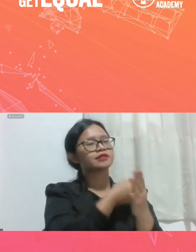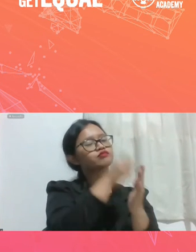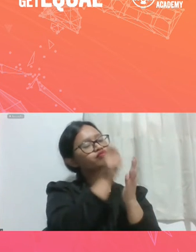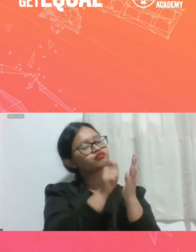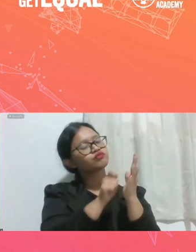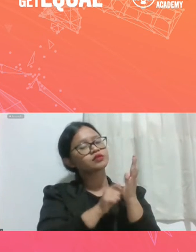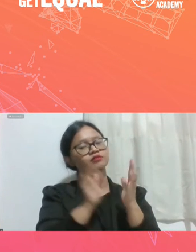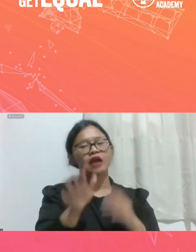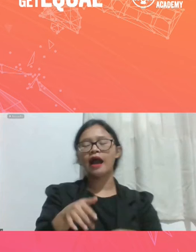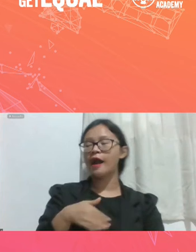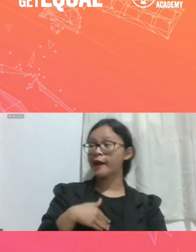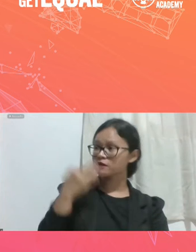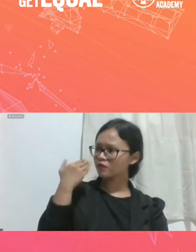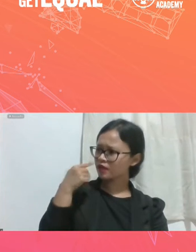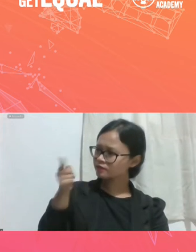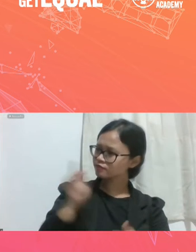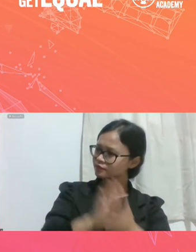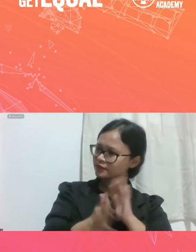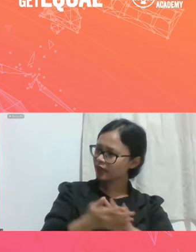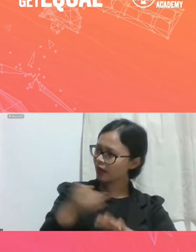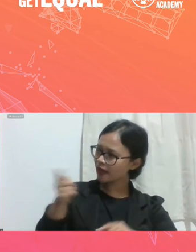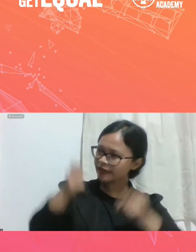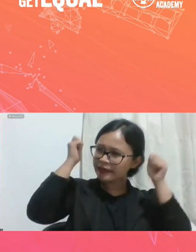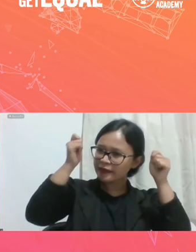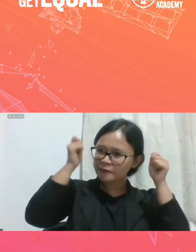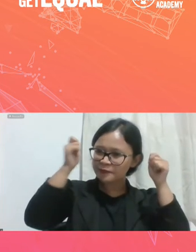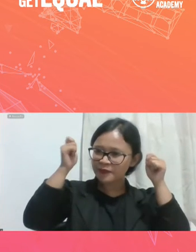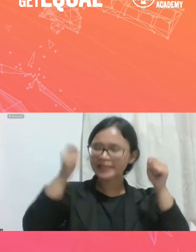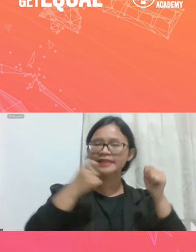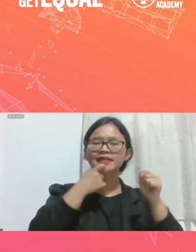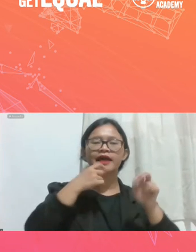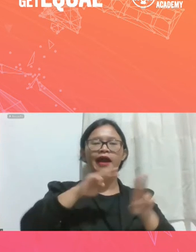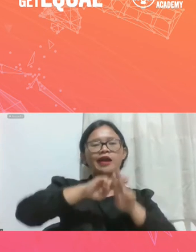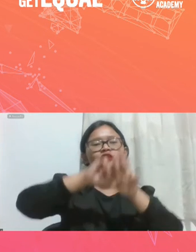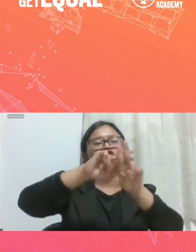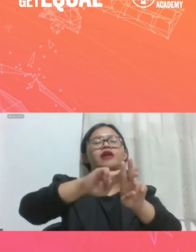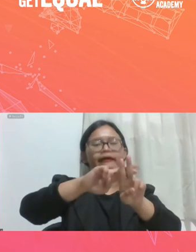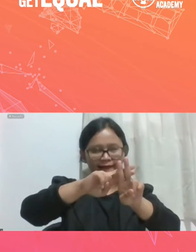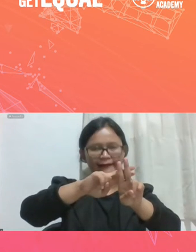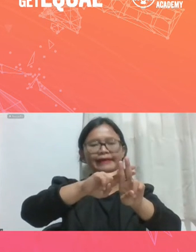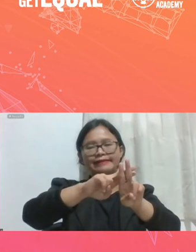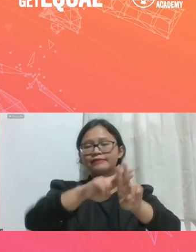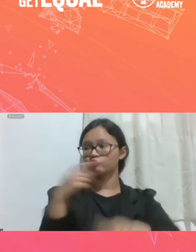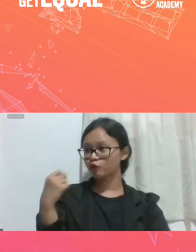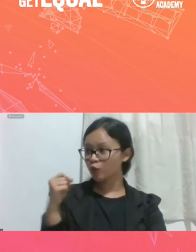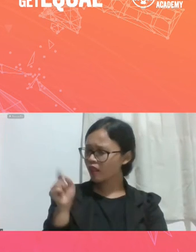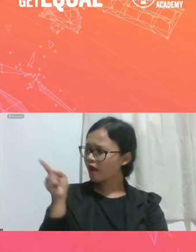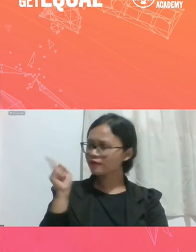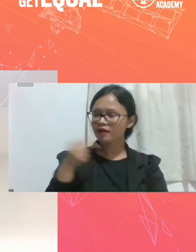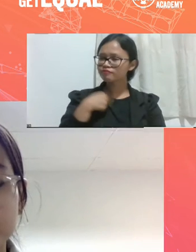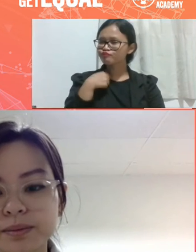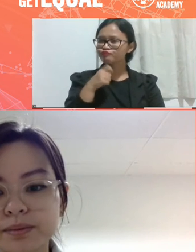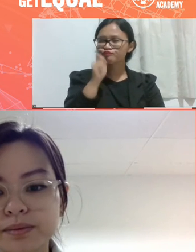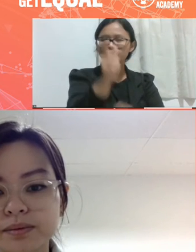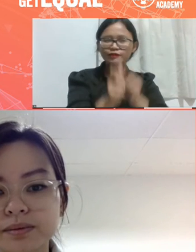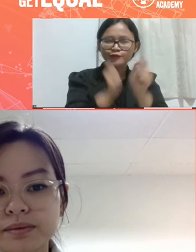Ya, kemarin kan Kak Tika sempat ikutan campaign kita tuh yang hashtag free to be online. Ya, ada pesan-pesan gak sih yang mau